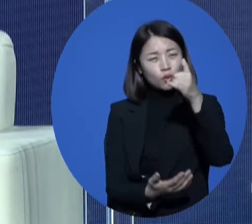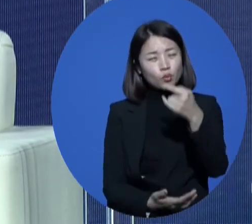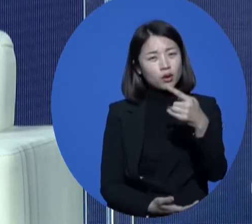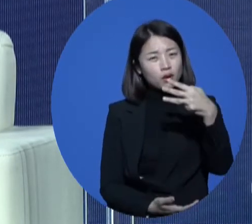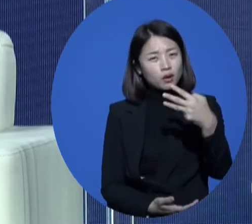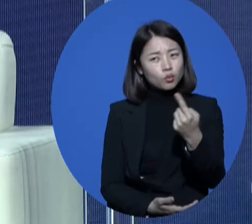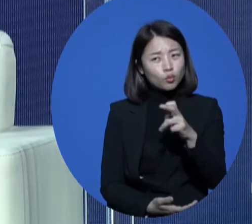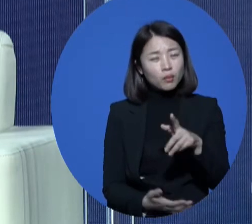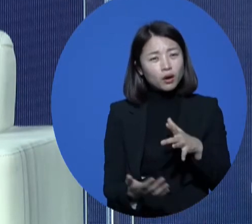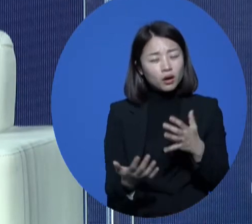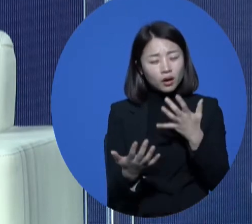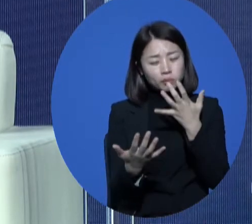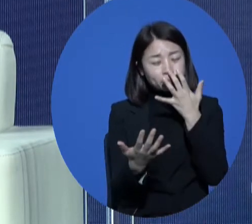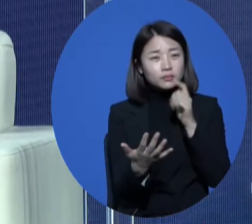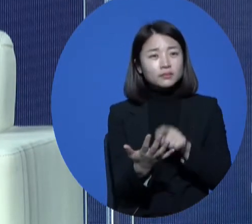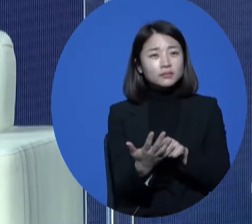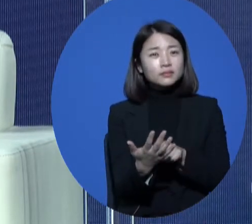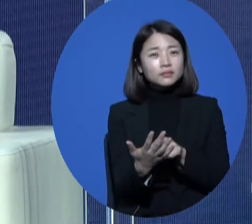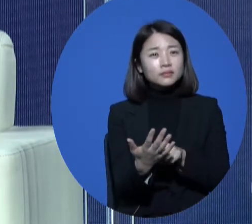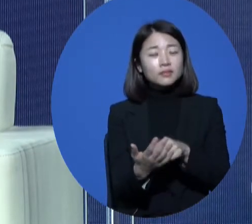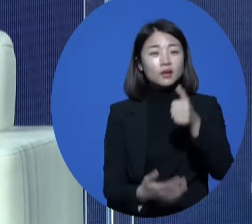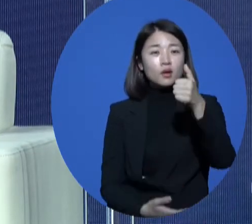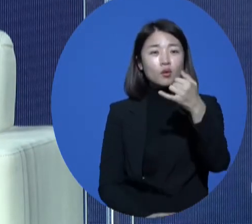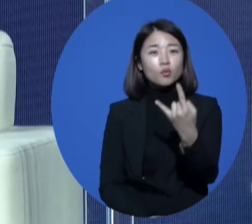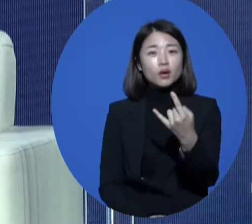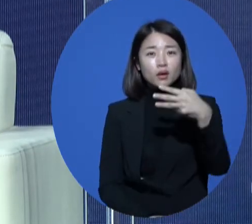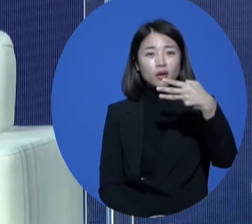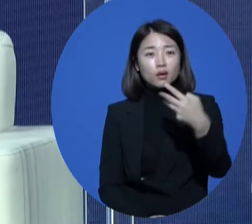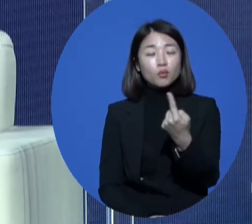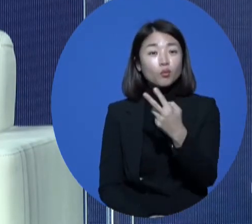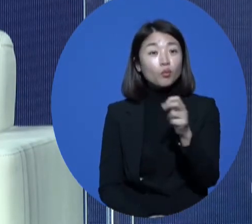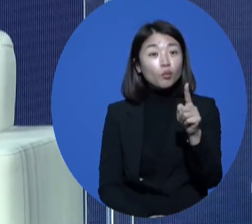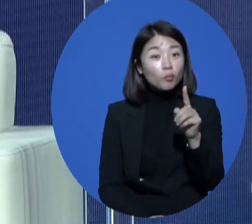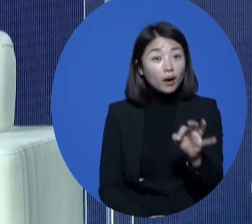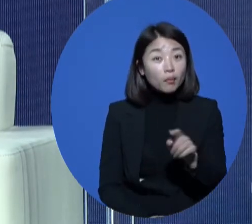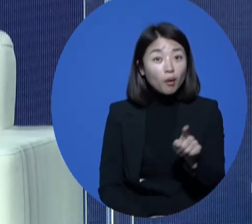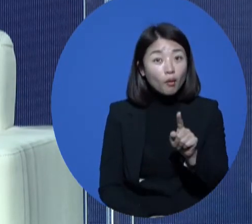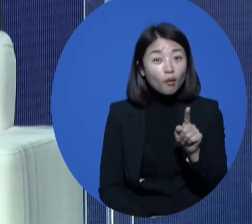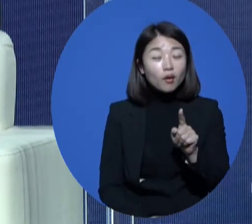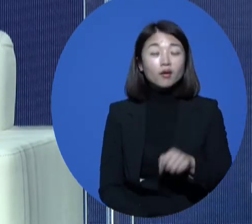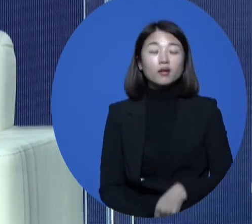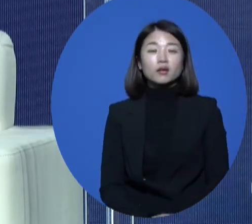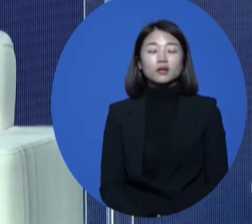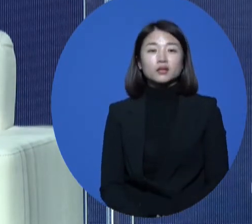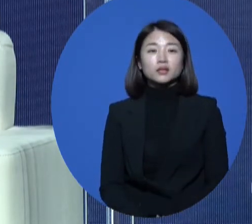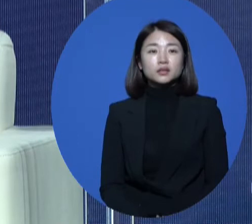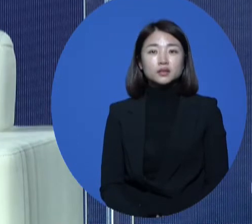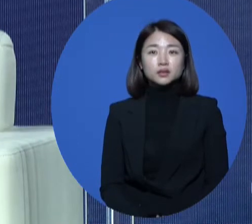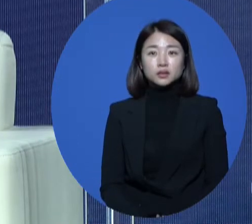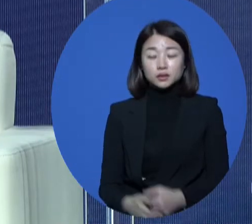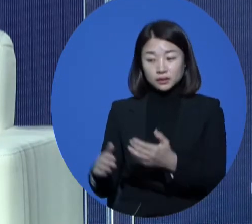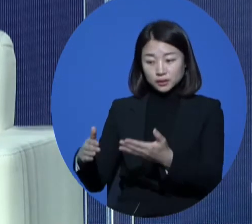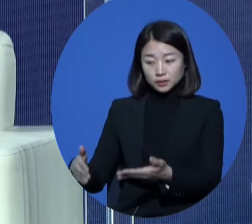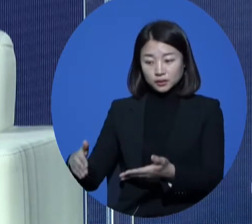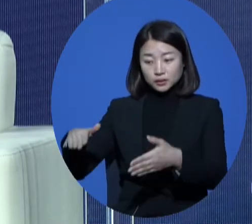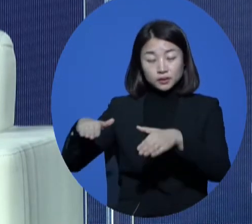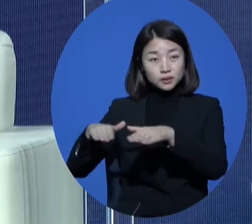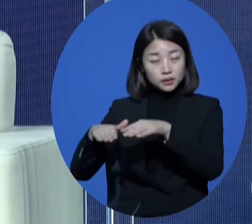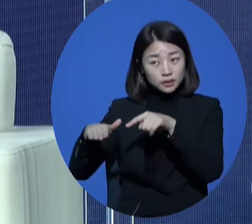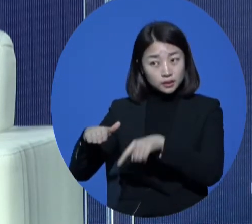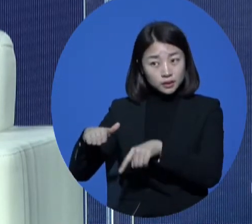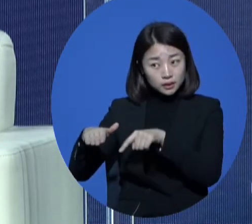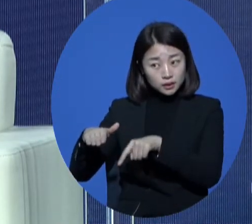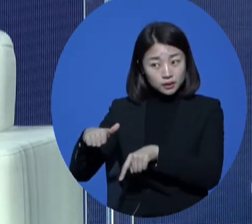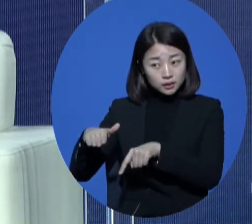라는 생각을 해봤는데 이제 회로망이 오타인 줄 알았어요 처음엔. 그런데 이런 둘러싸고 있는 내용들인 것 같습니다.